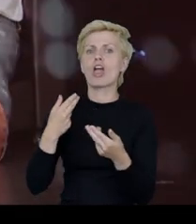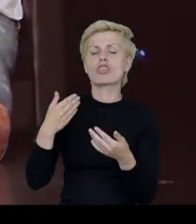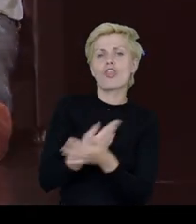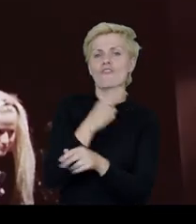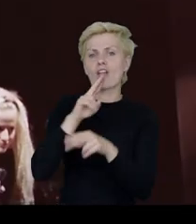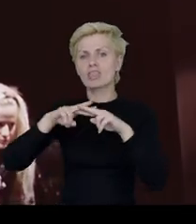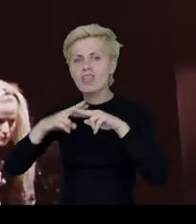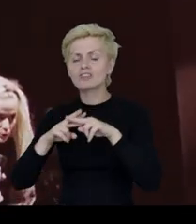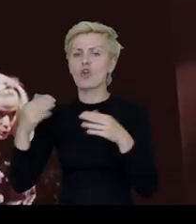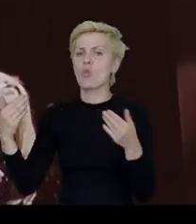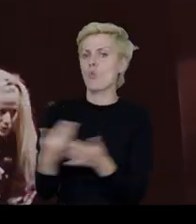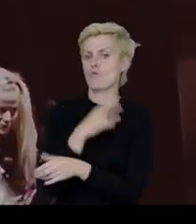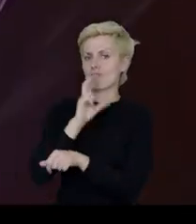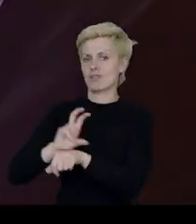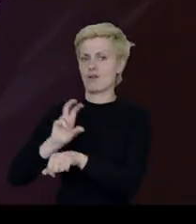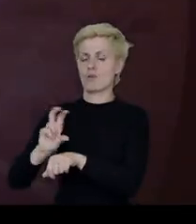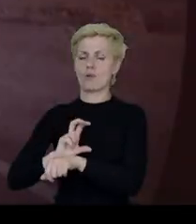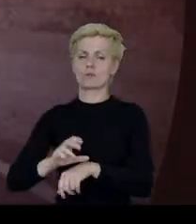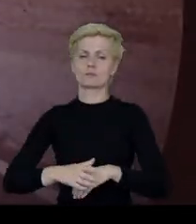współczesnej technologii.